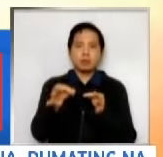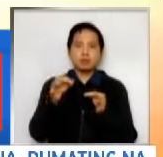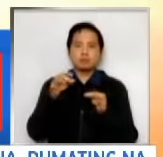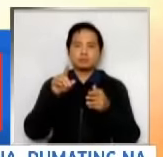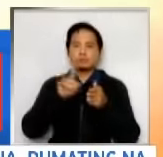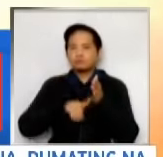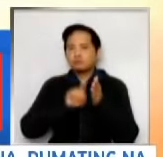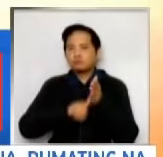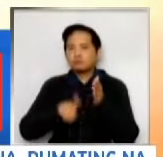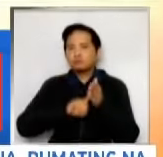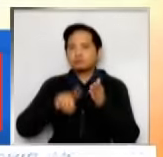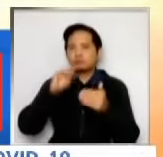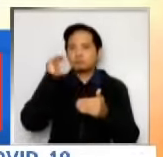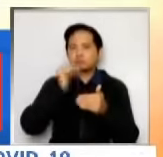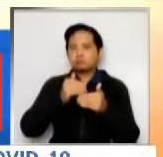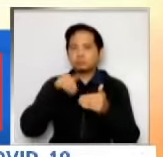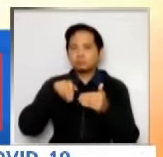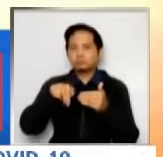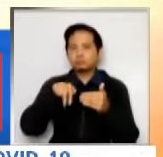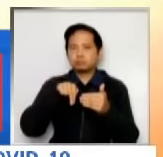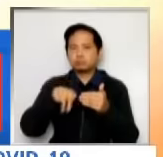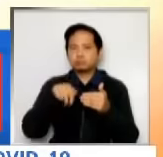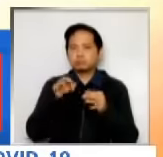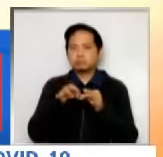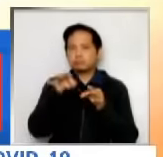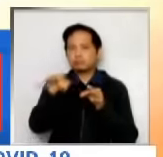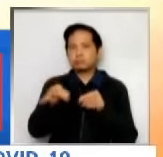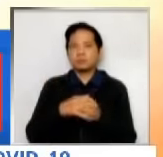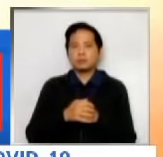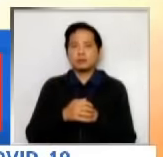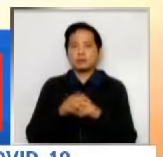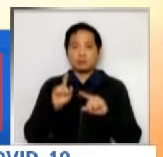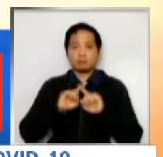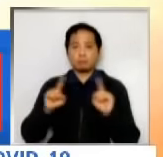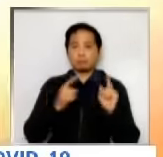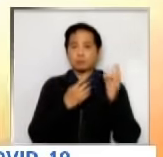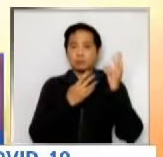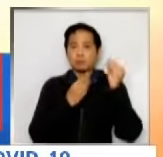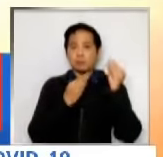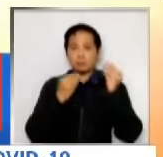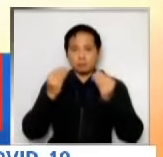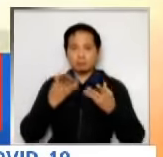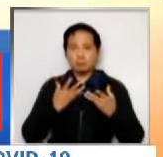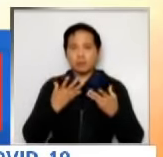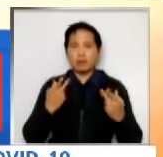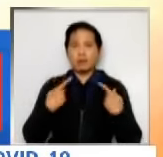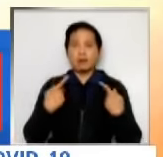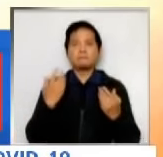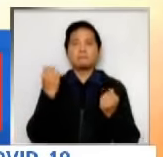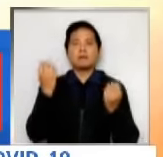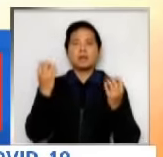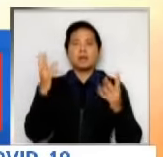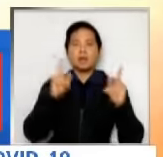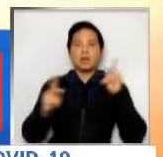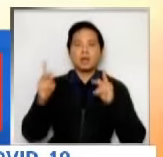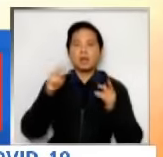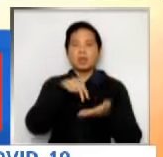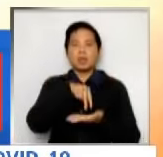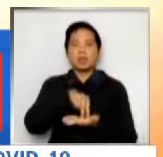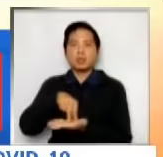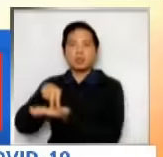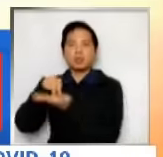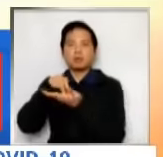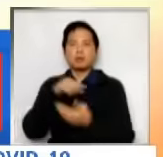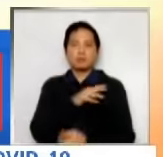Pangalawa pa hong ulat sa amin on the ground is that marami ang nag-aabang po ng sasakyan na hindi po kabilang sa authorized